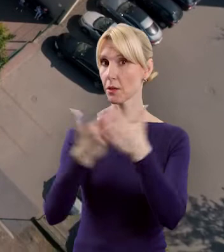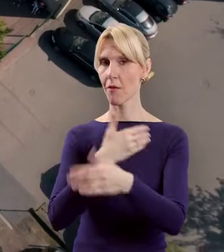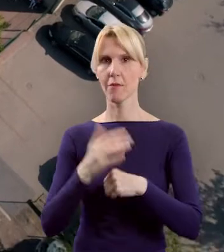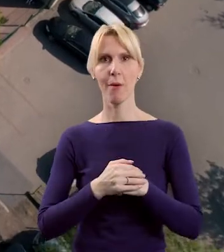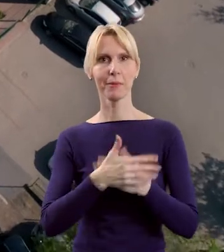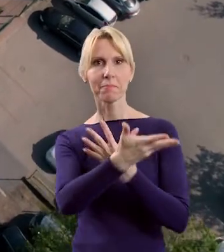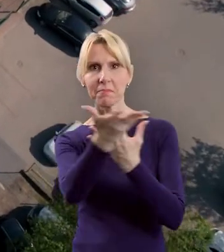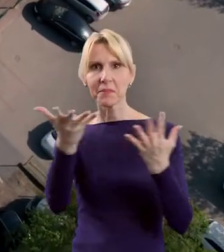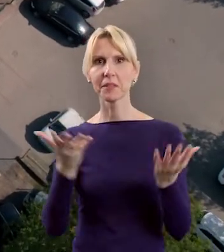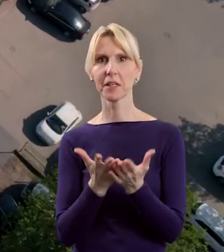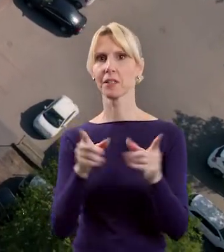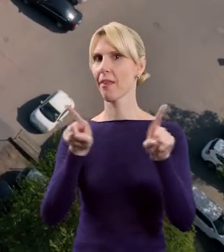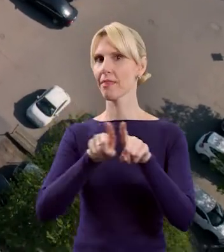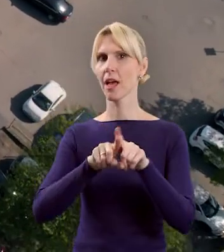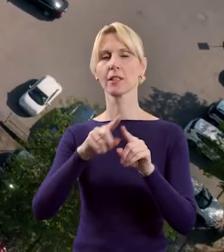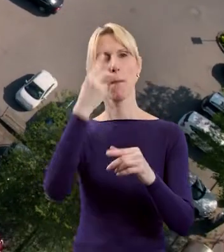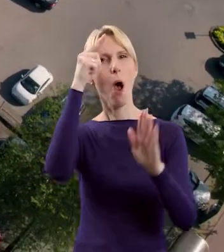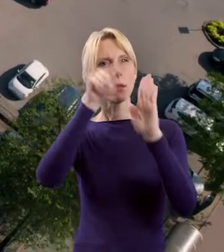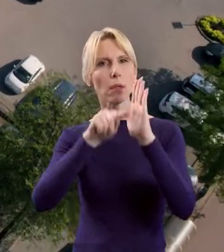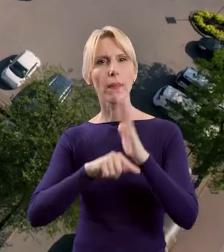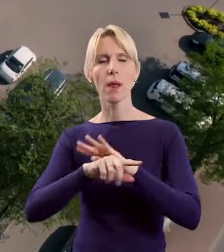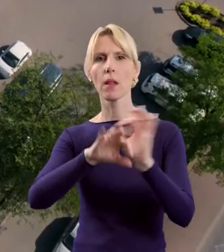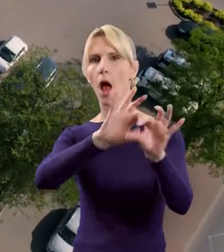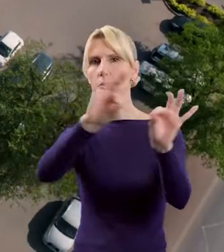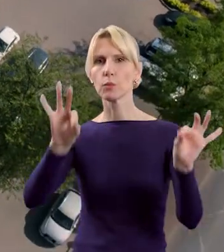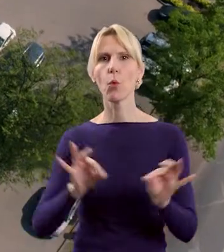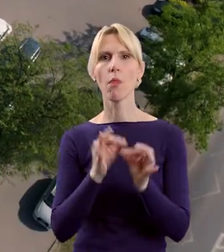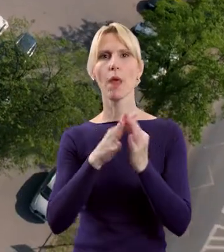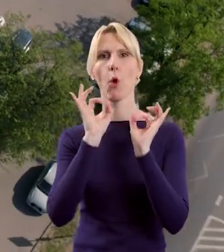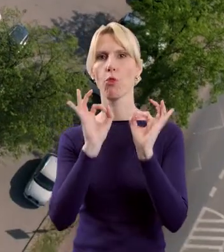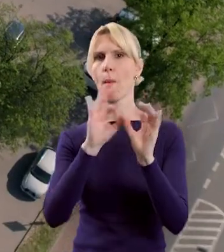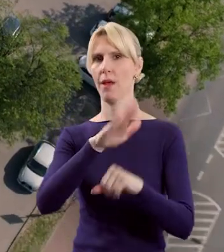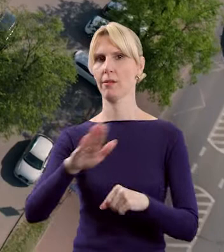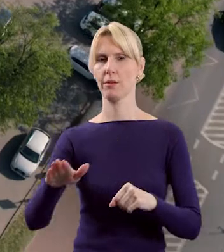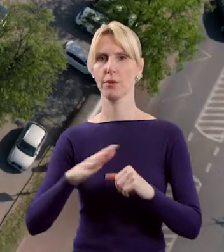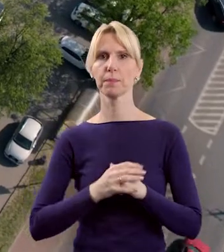Liczymy, że już wkrótce stanie się standardem dla wspólnego dobra naszych dzieci.